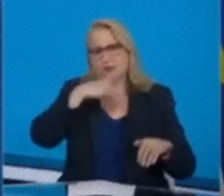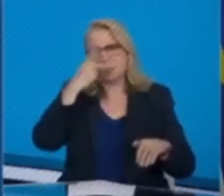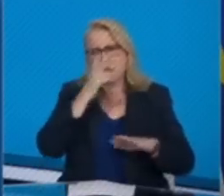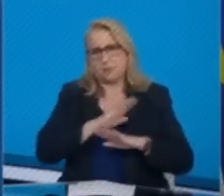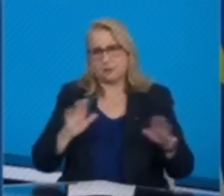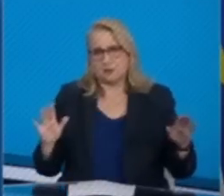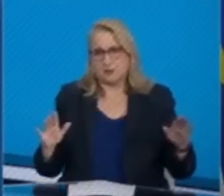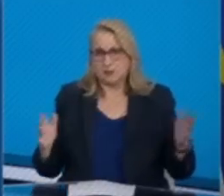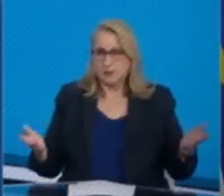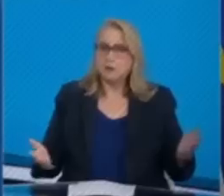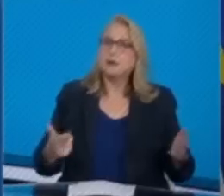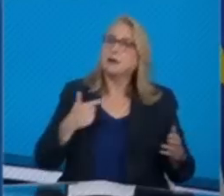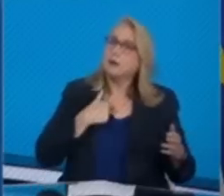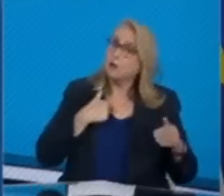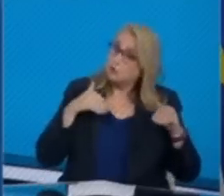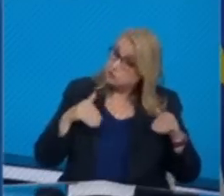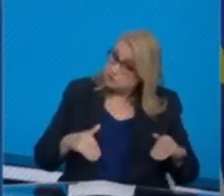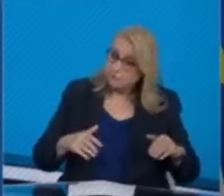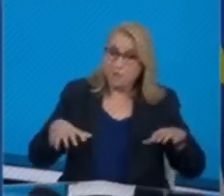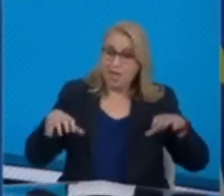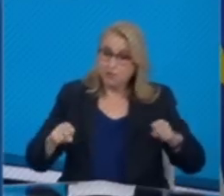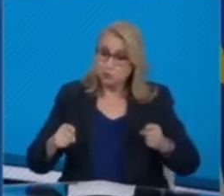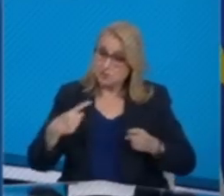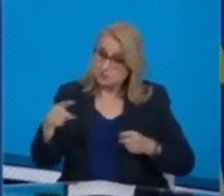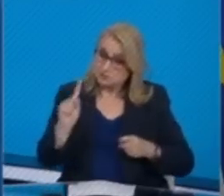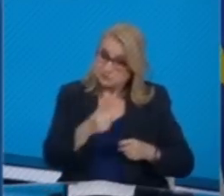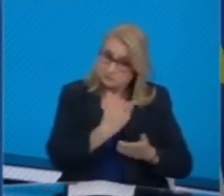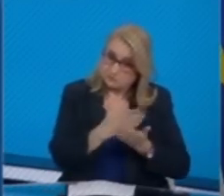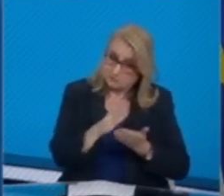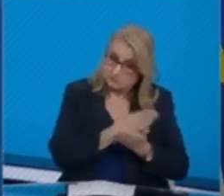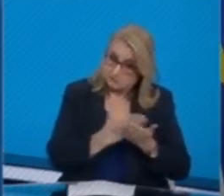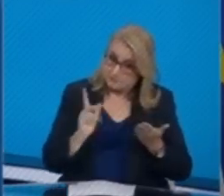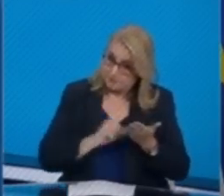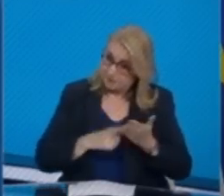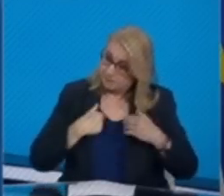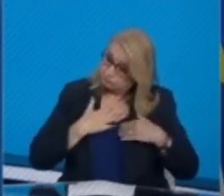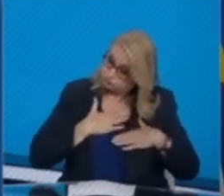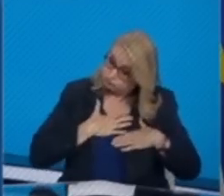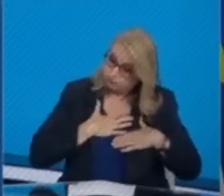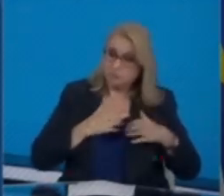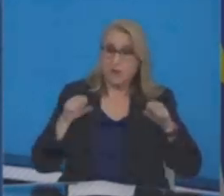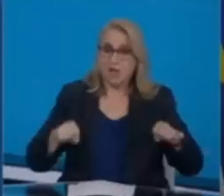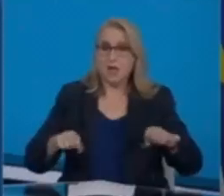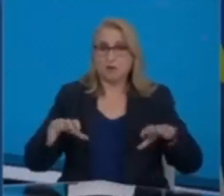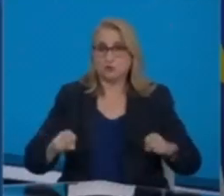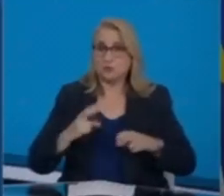πολύ, πολύ σαφή σε αυτό. Από την άλλη, όμως, δεν είναι ένα ζήτημα το οποίο πρόκειται να το